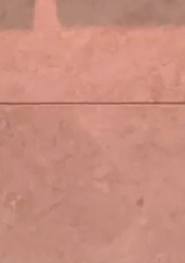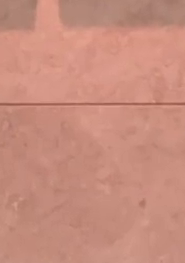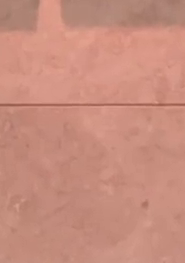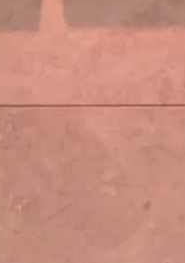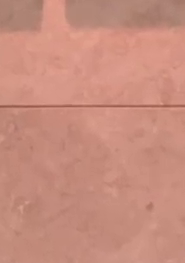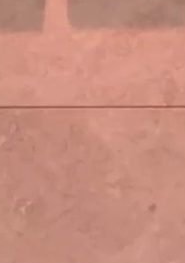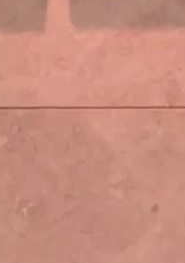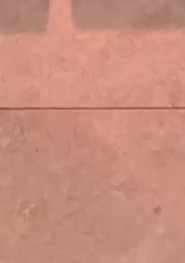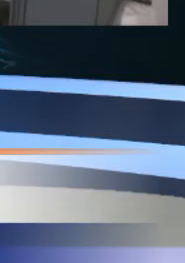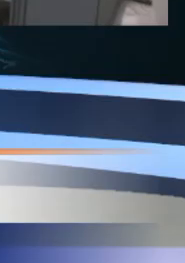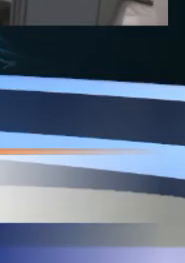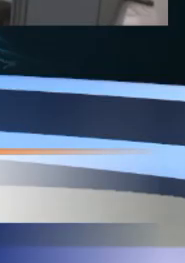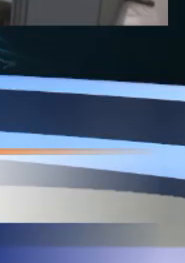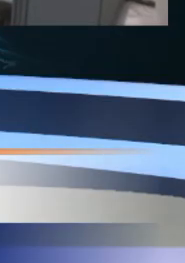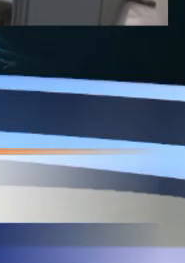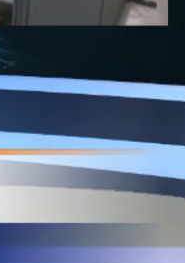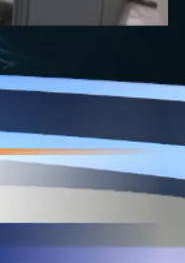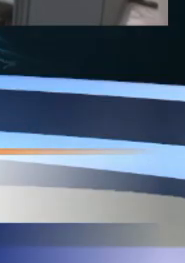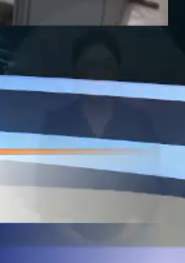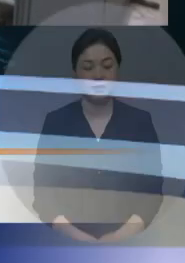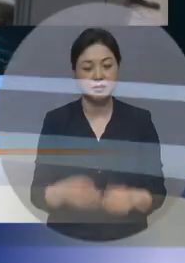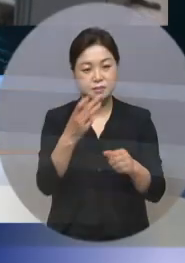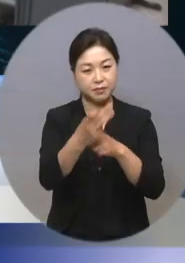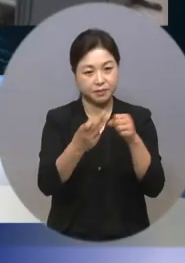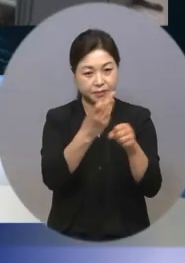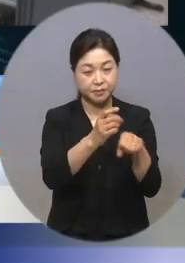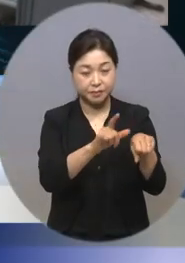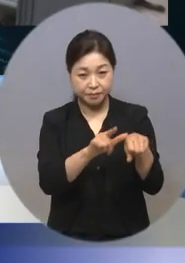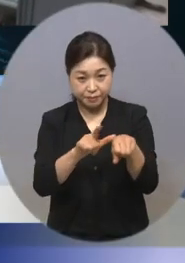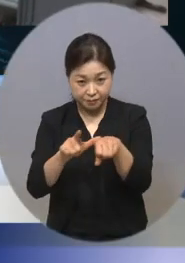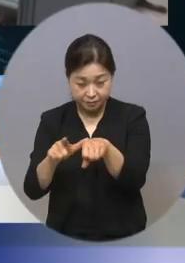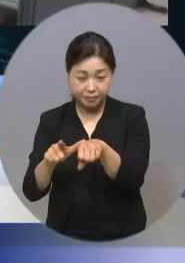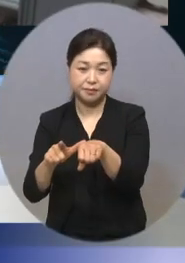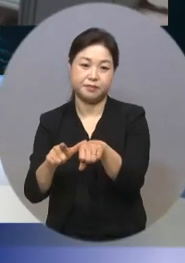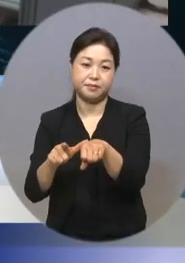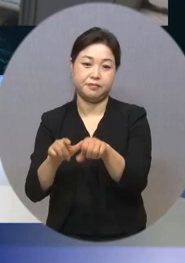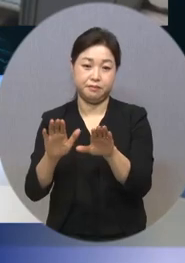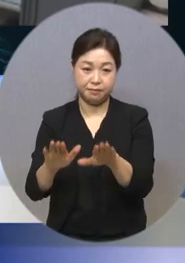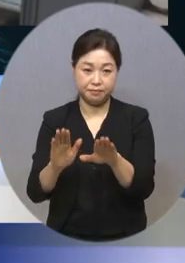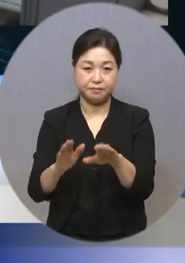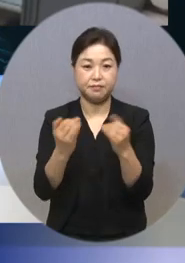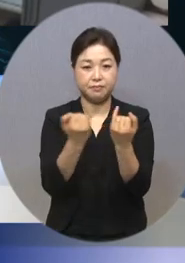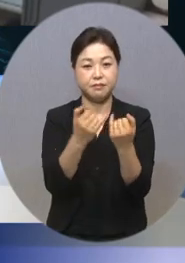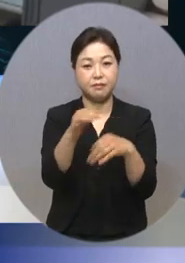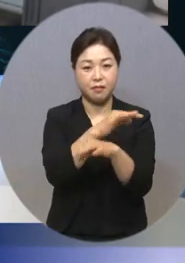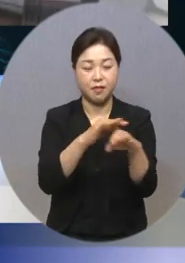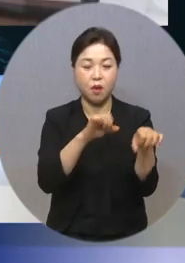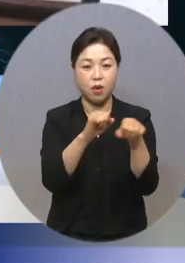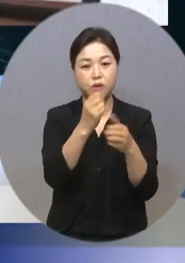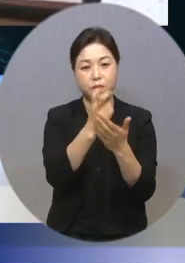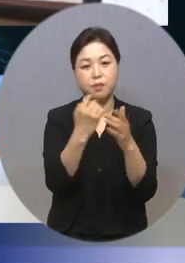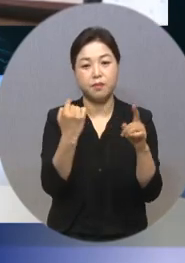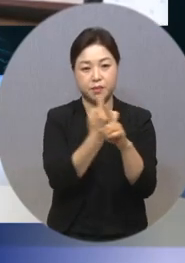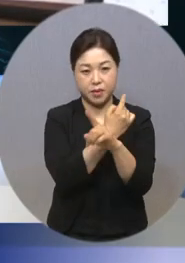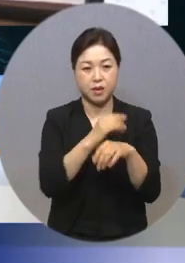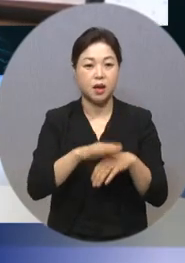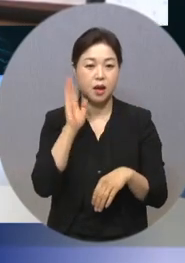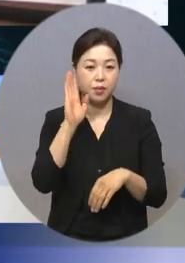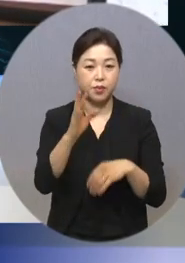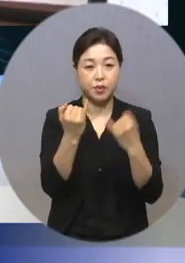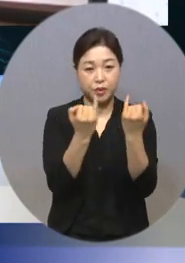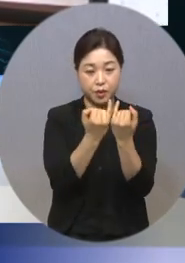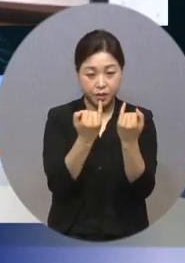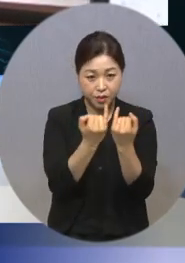용입니다 13년만의 여성 경제활동 법이 정면 개정되었습니다 앞으로 여성의